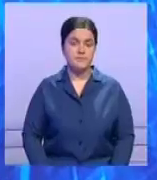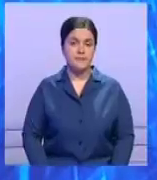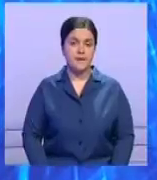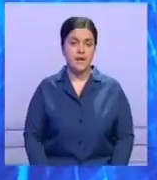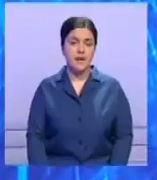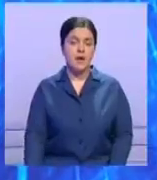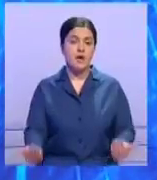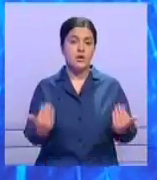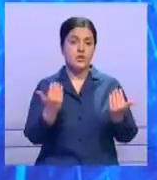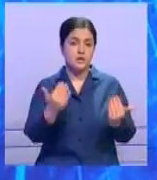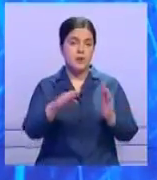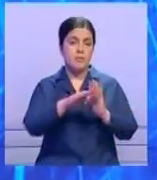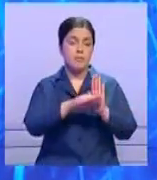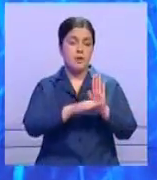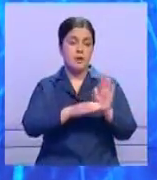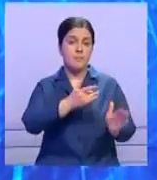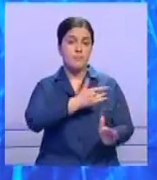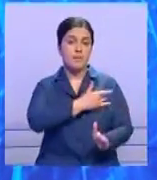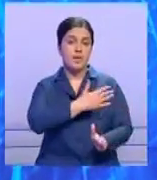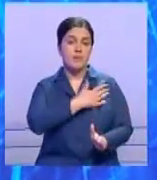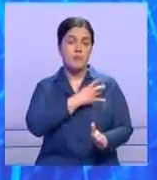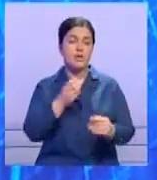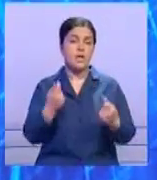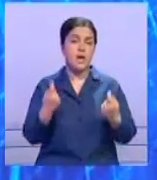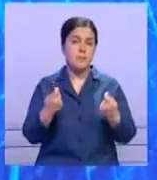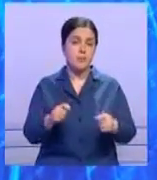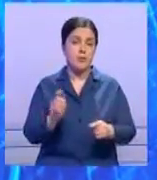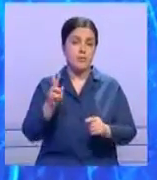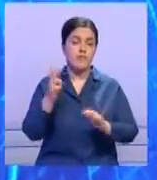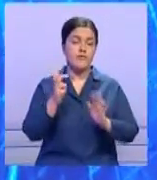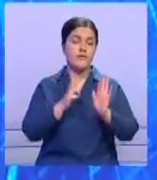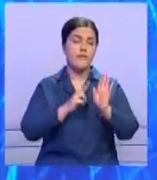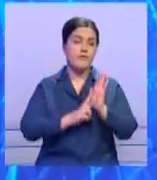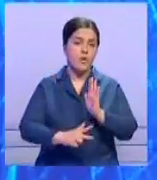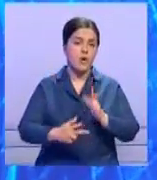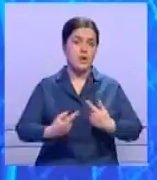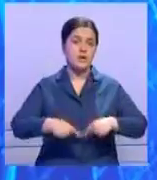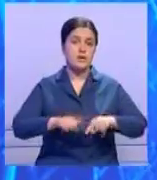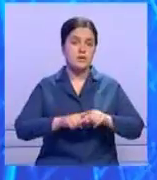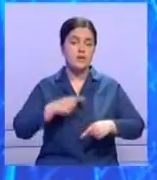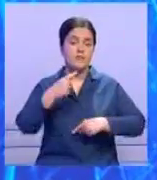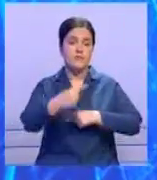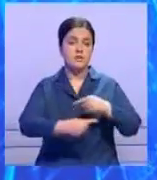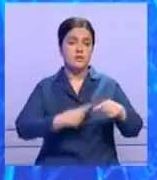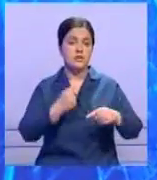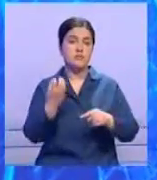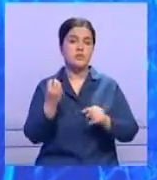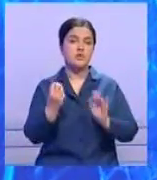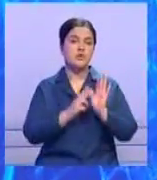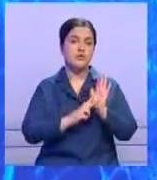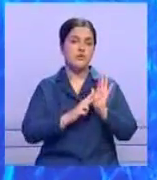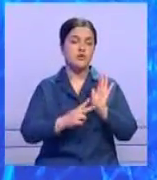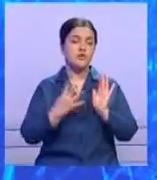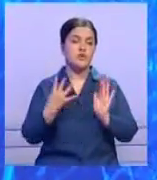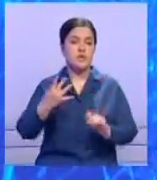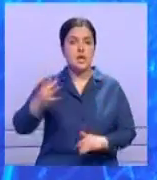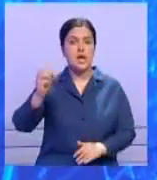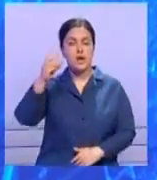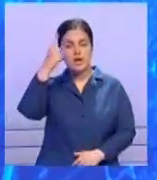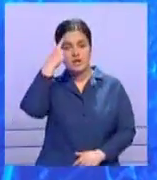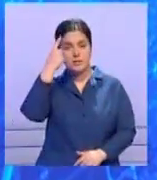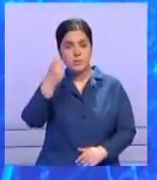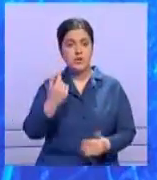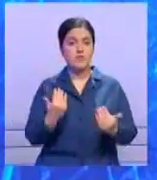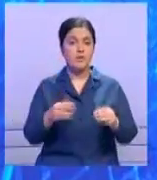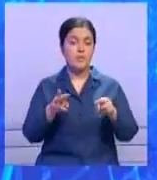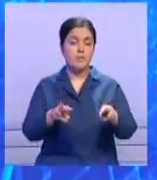В рамках приватизации в этом году на продажу выставят 280 организаций, в следующем еще 84.